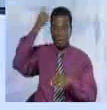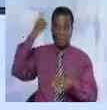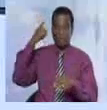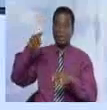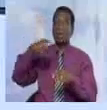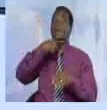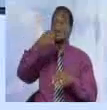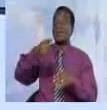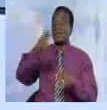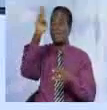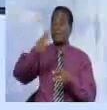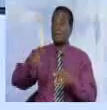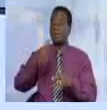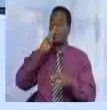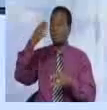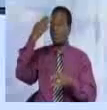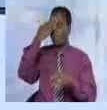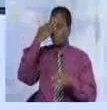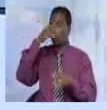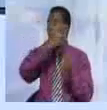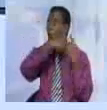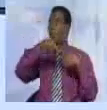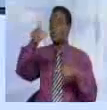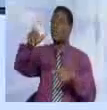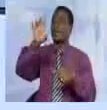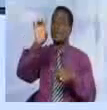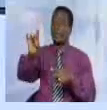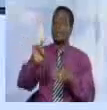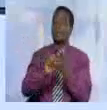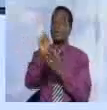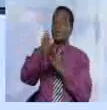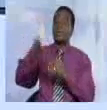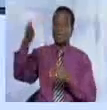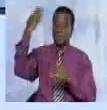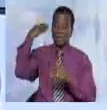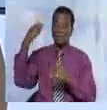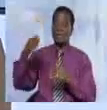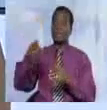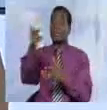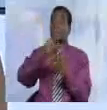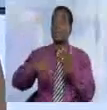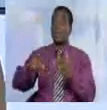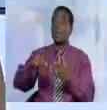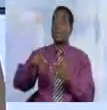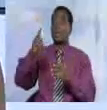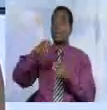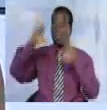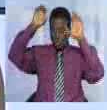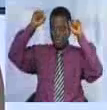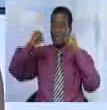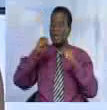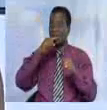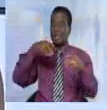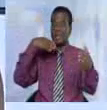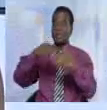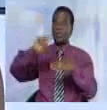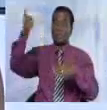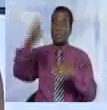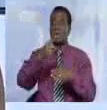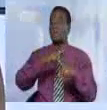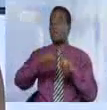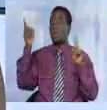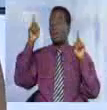résultats sont connus depuis le 28 septembre dernier. Le parti d'Alpha Condé est arrivé en tête, ce que l'opposition conteste,